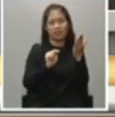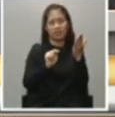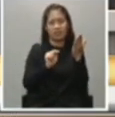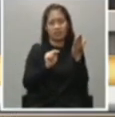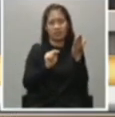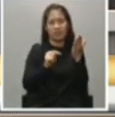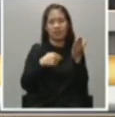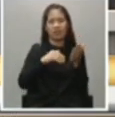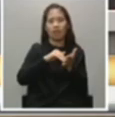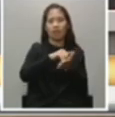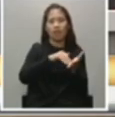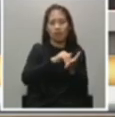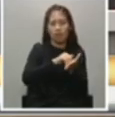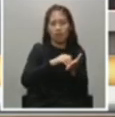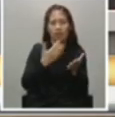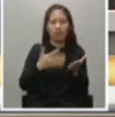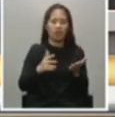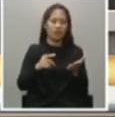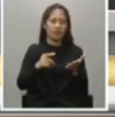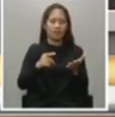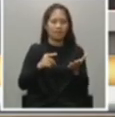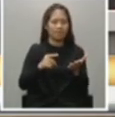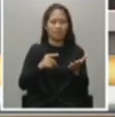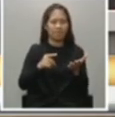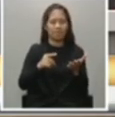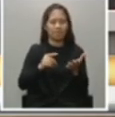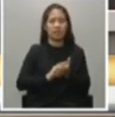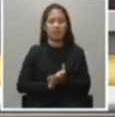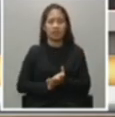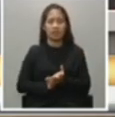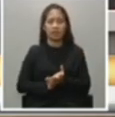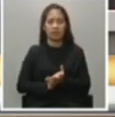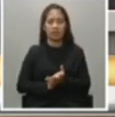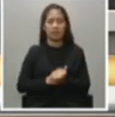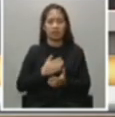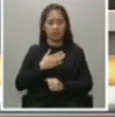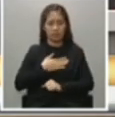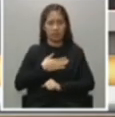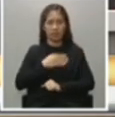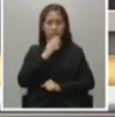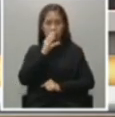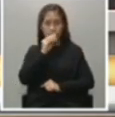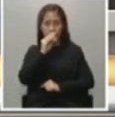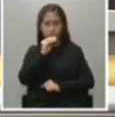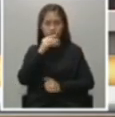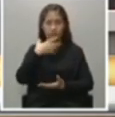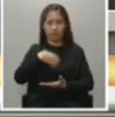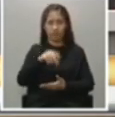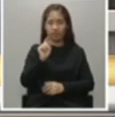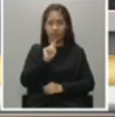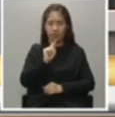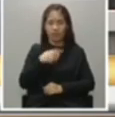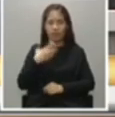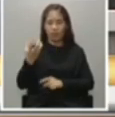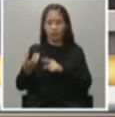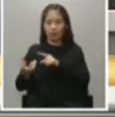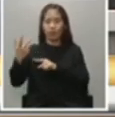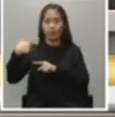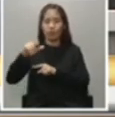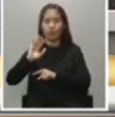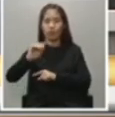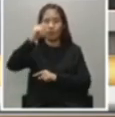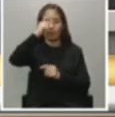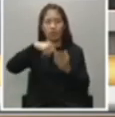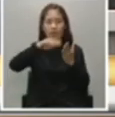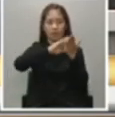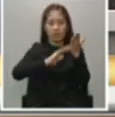ไทยอ่อนแอและเปราะบางดิฉันกราบเรียนว่านอกจากนี้ค่ะยังเอาผลประโยชน์ของประเทศชาติและประชา